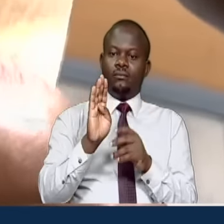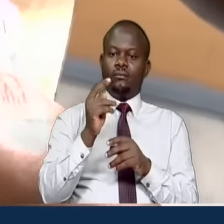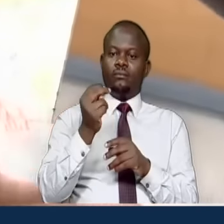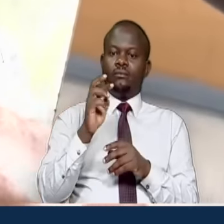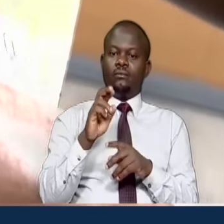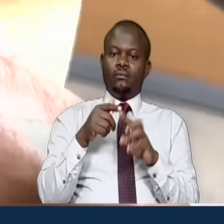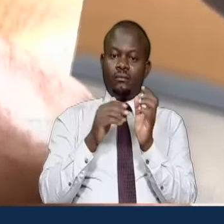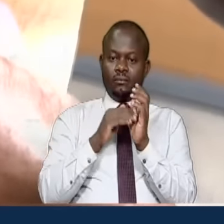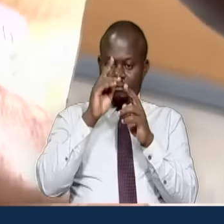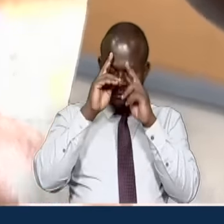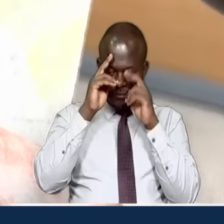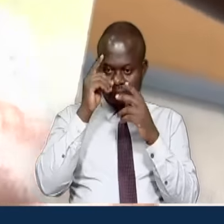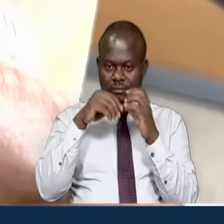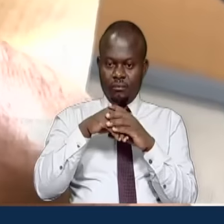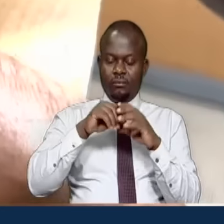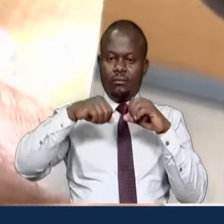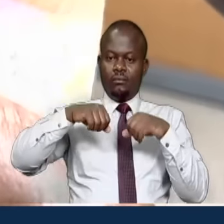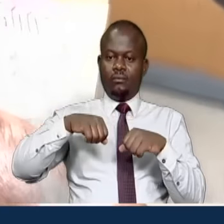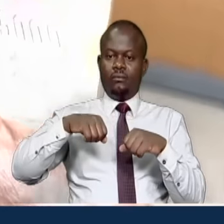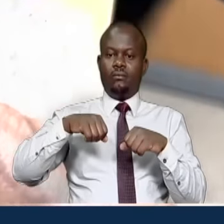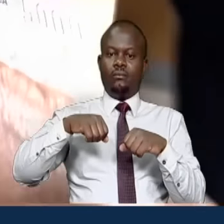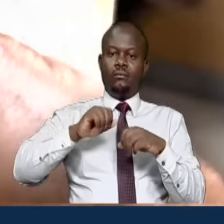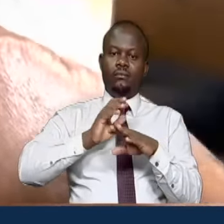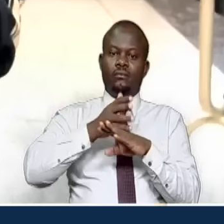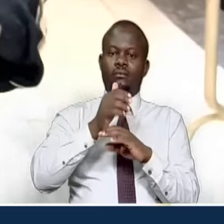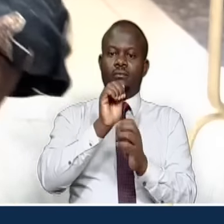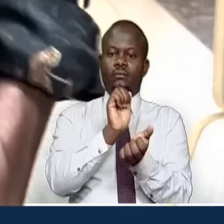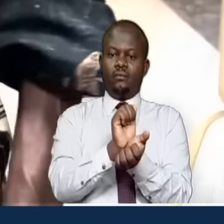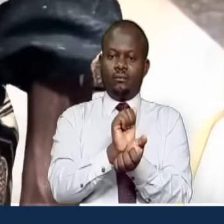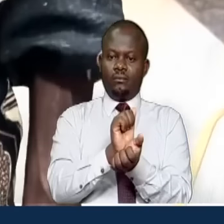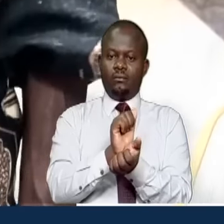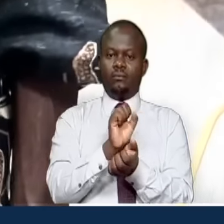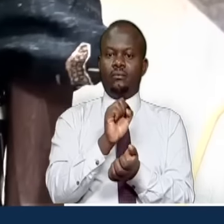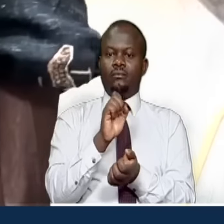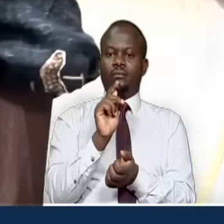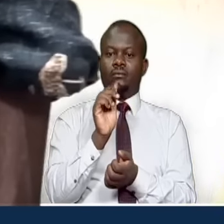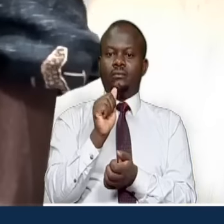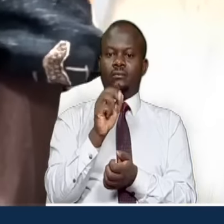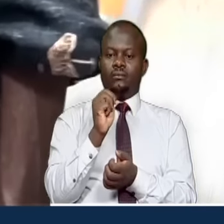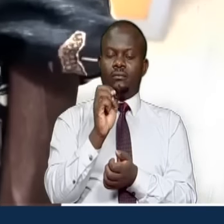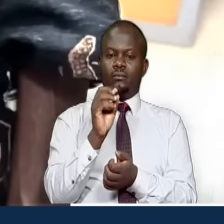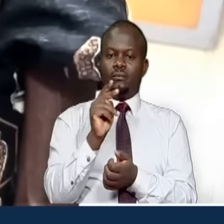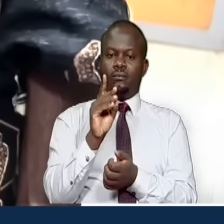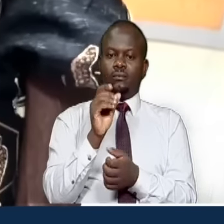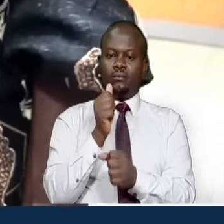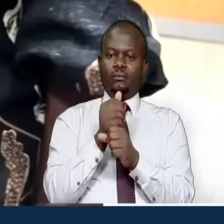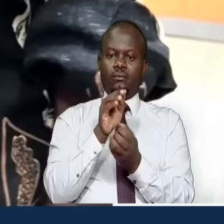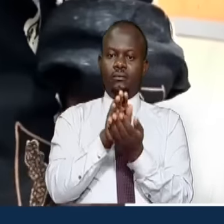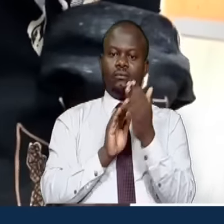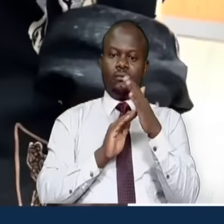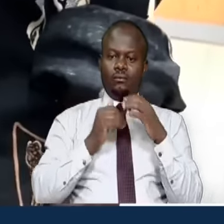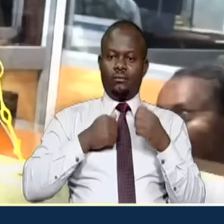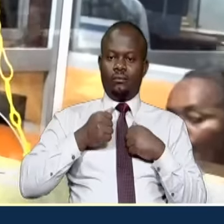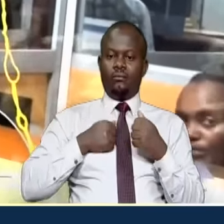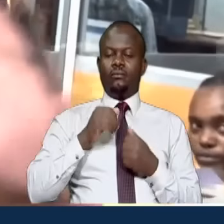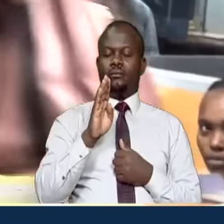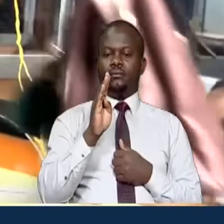ndetse bakubahiriza ibikubiye muri aya masezerano uyarenze hagahanwa. Sekamondo Jean Claude ni umukozi wa Banki Nkuru y'u Rwanda